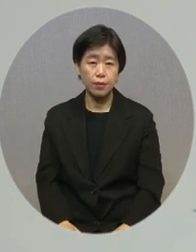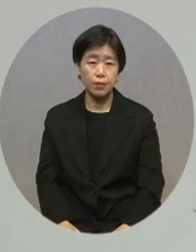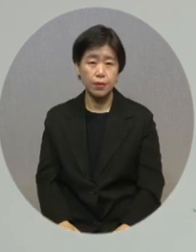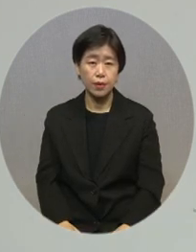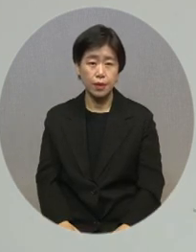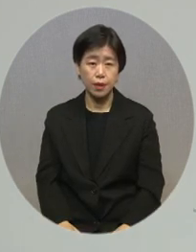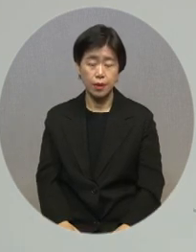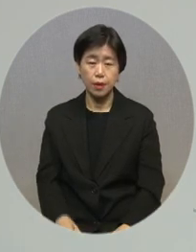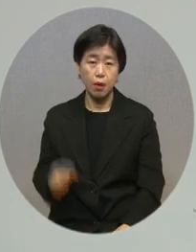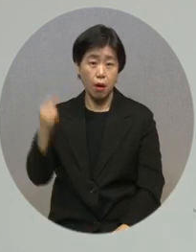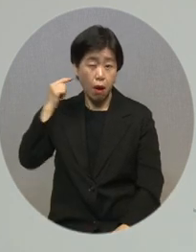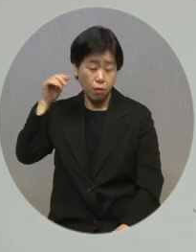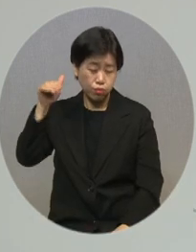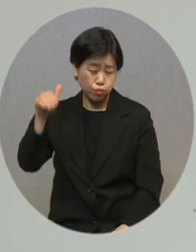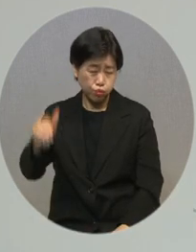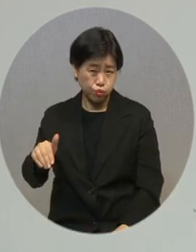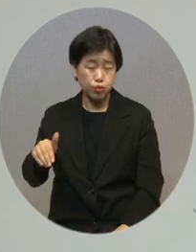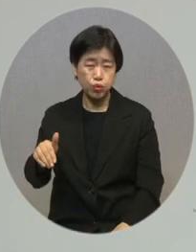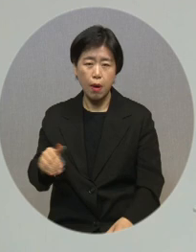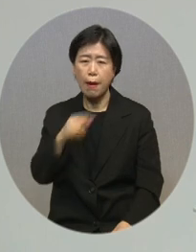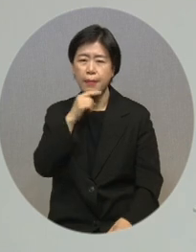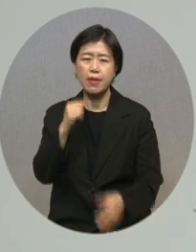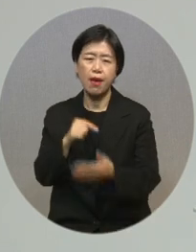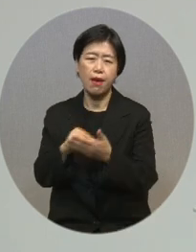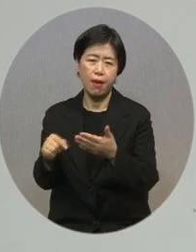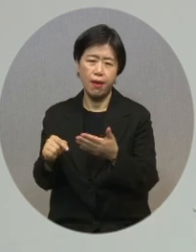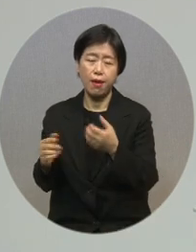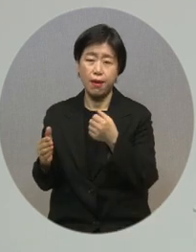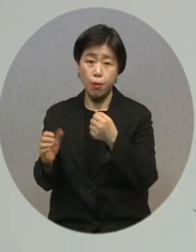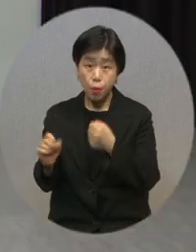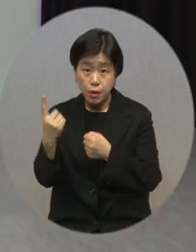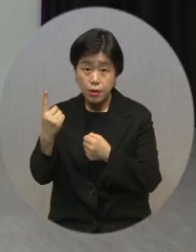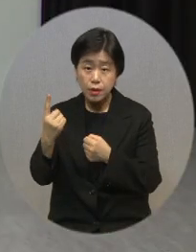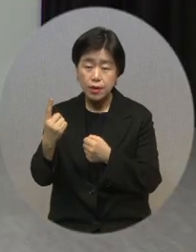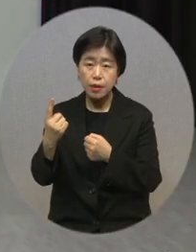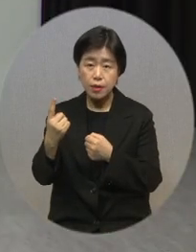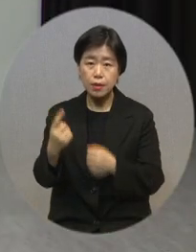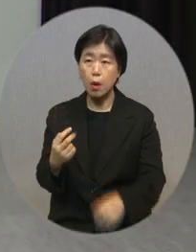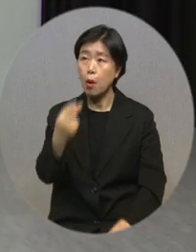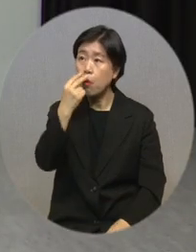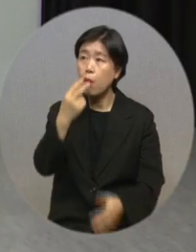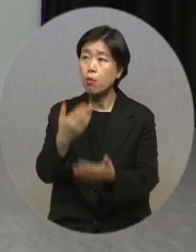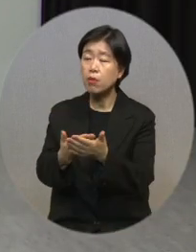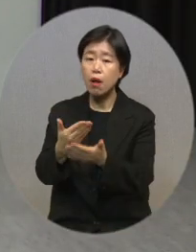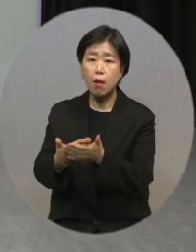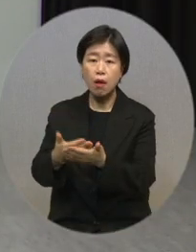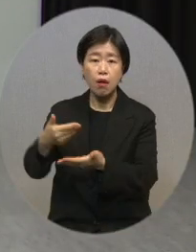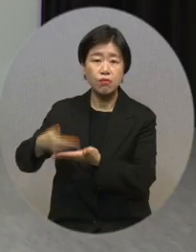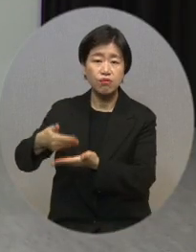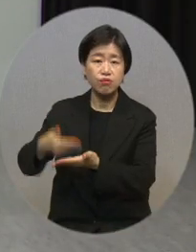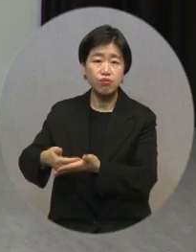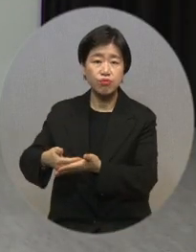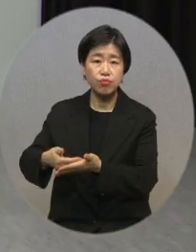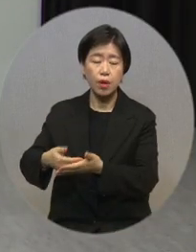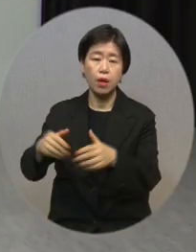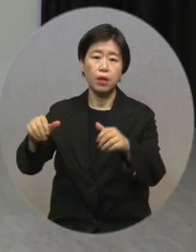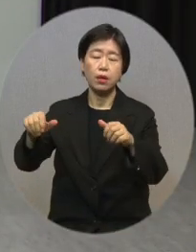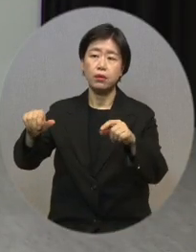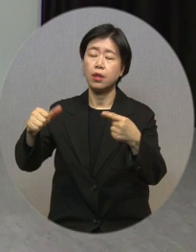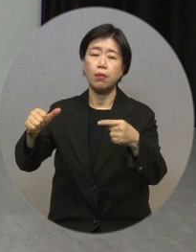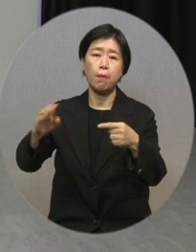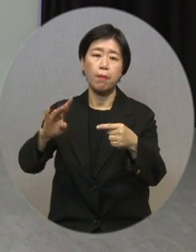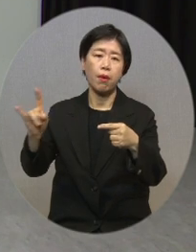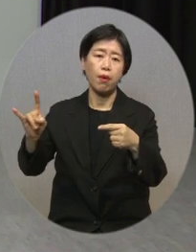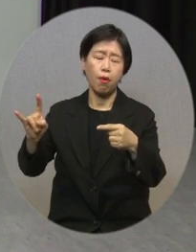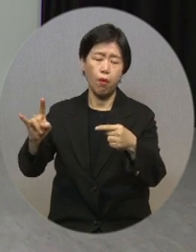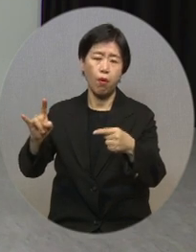난청으로 인한 그 산재 그 급여가 5배나 늘었습니다. 갑자기 2017년부터 그 한 5년 동안